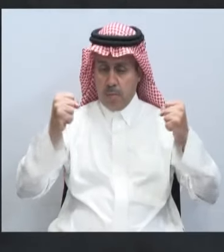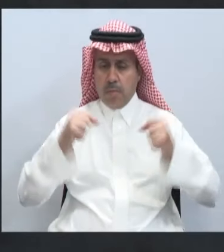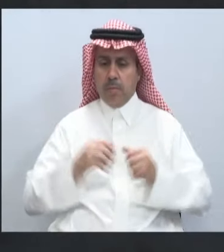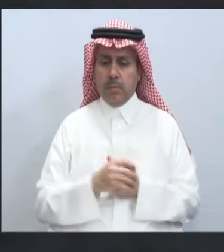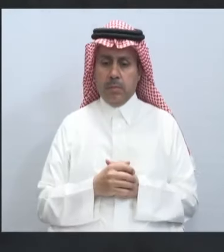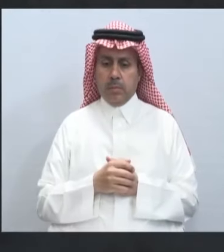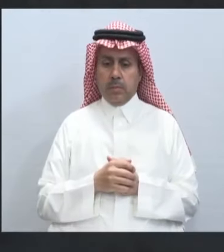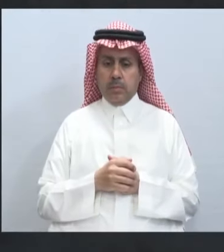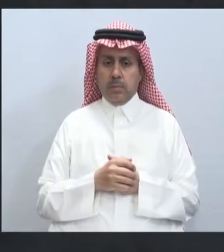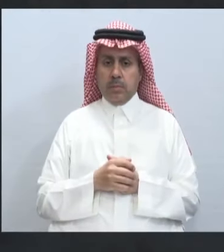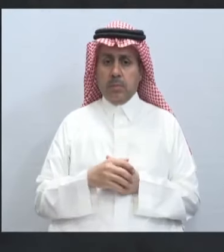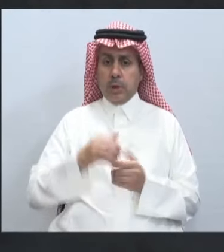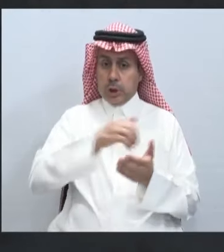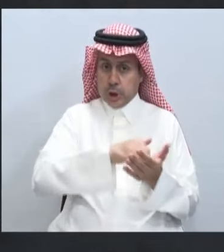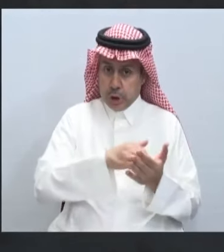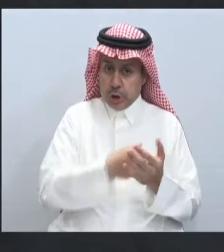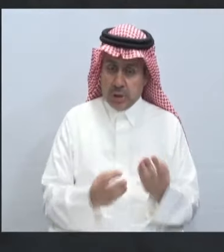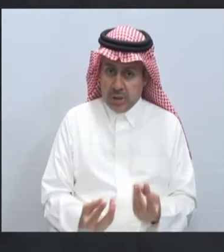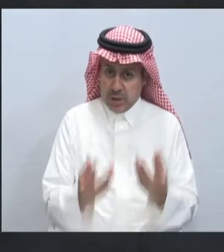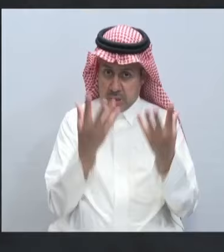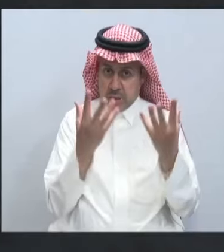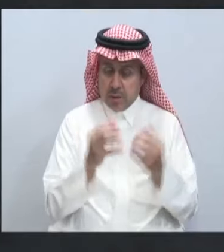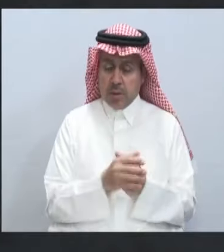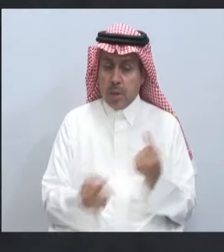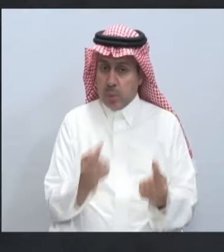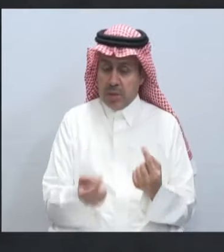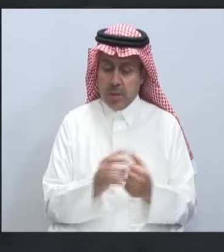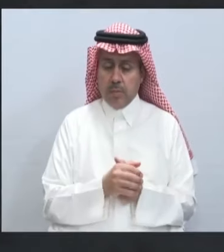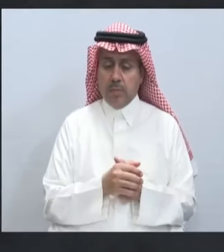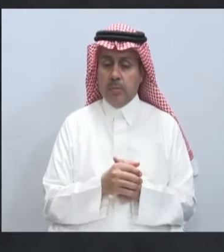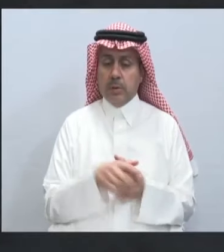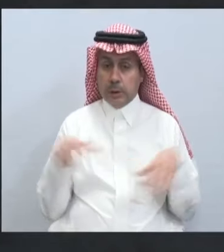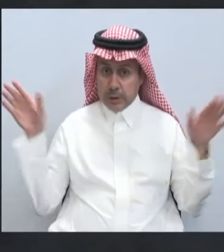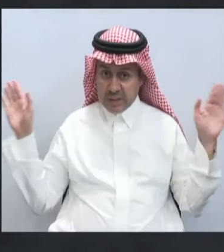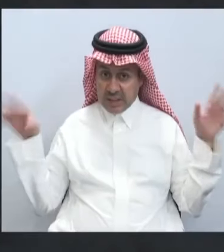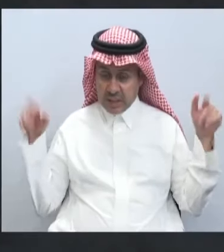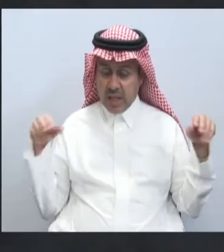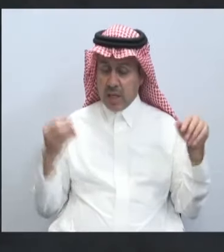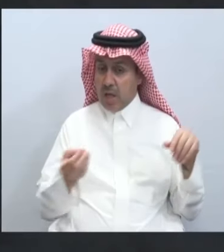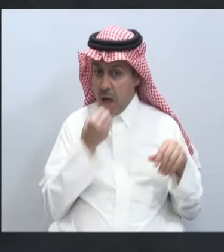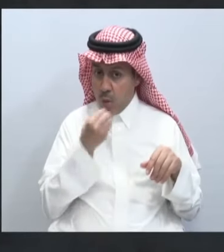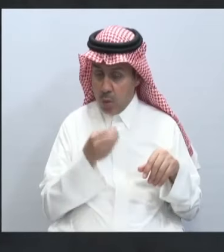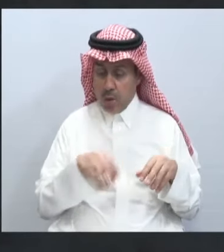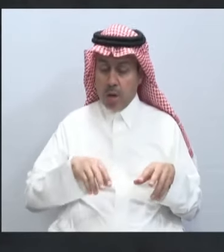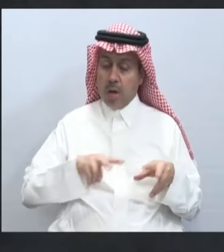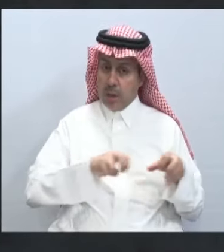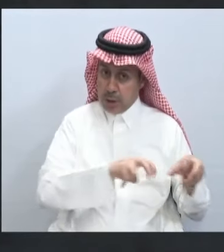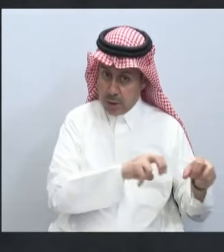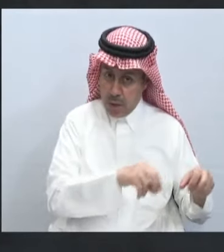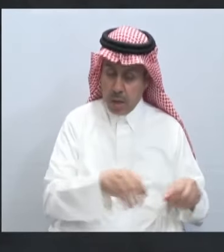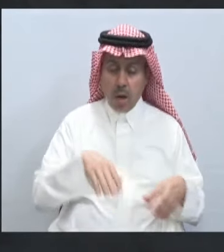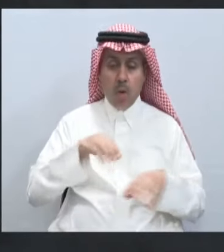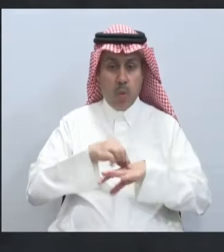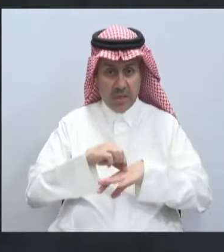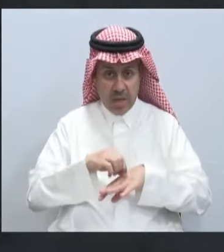عظيم تغرس او تزرع فياكل من غرسك او من زرعك انسان